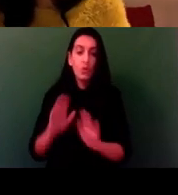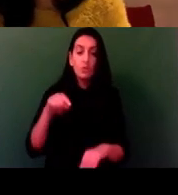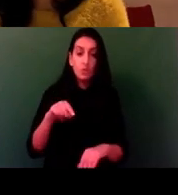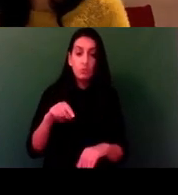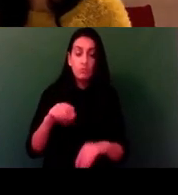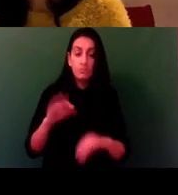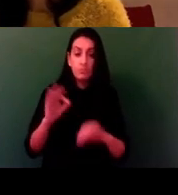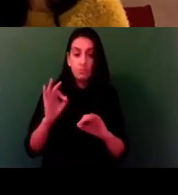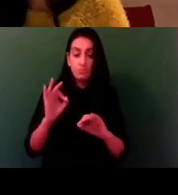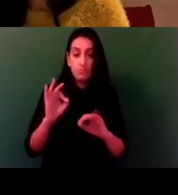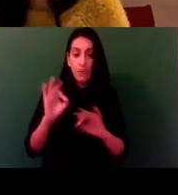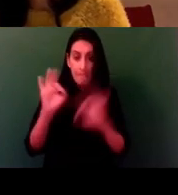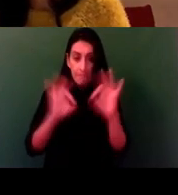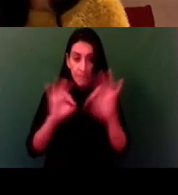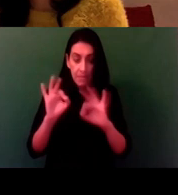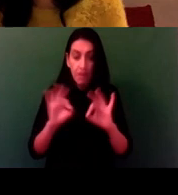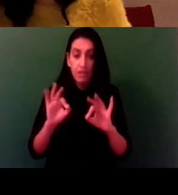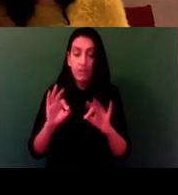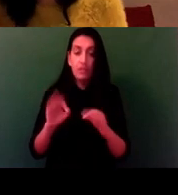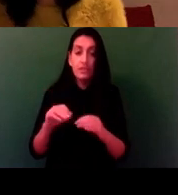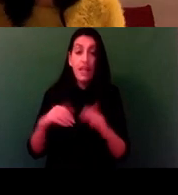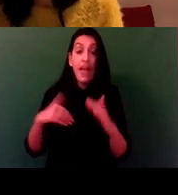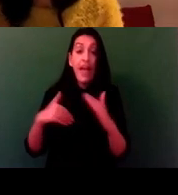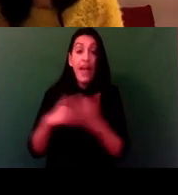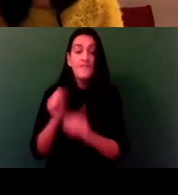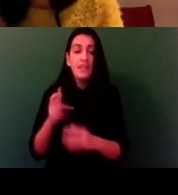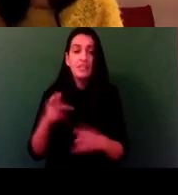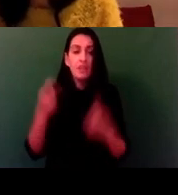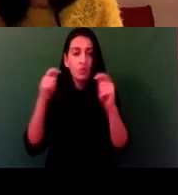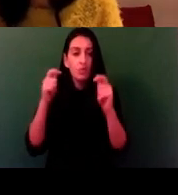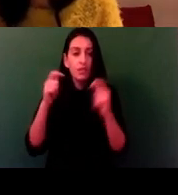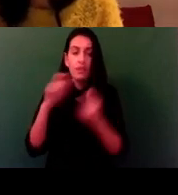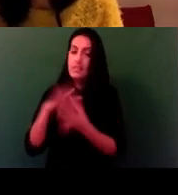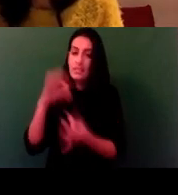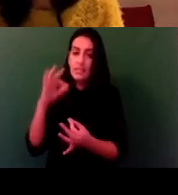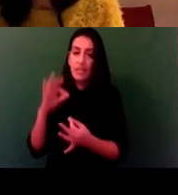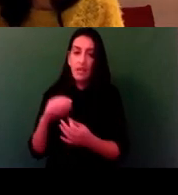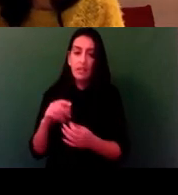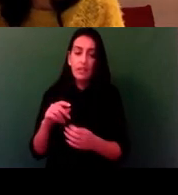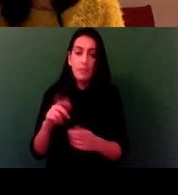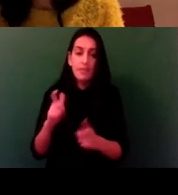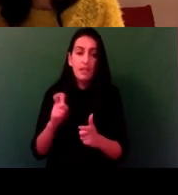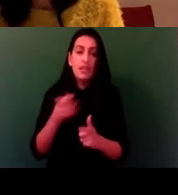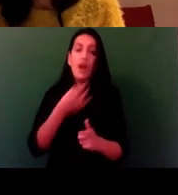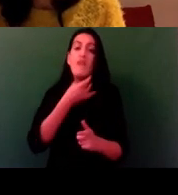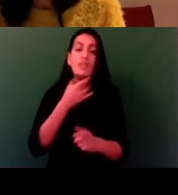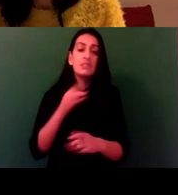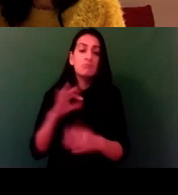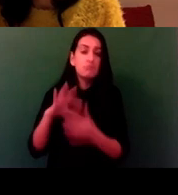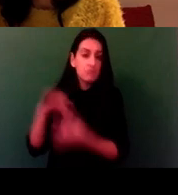mesela kent yoksullarını ya da kent yoksulluğunu bir kamusal mekan tecrübesinin içerisinde politik olarak geriye düşürmeden